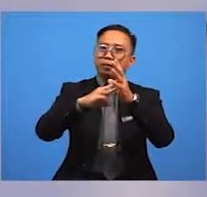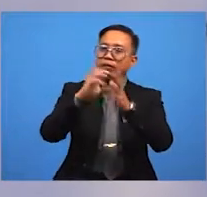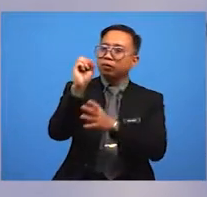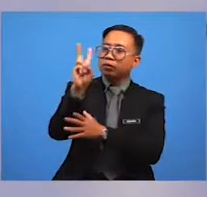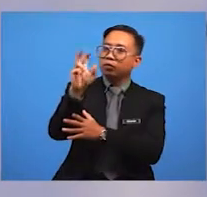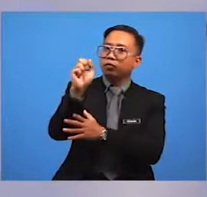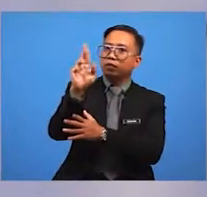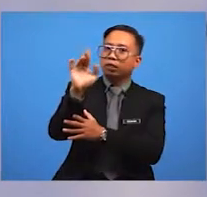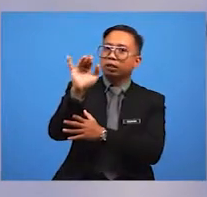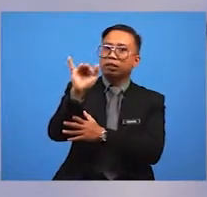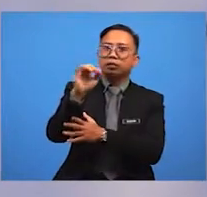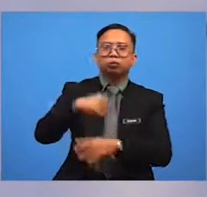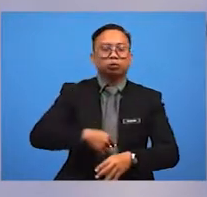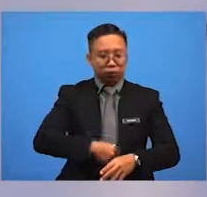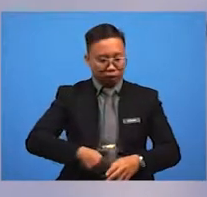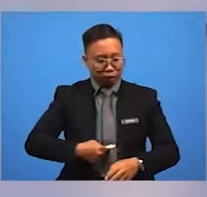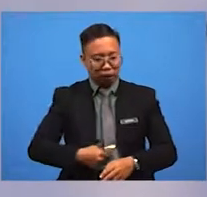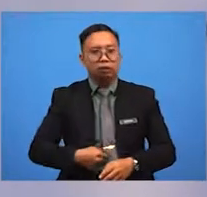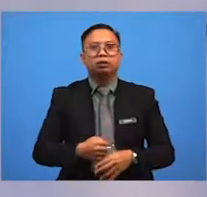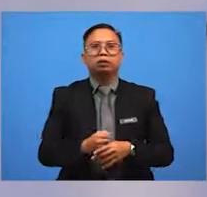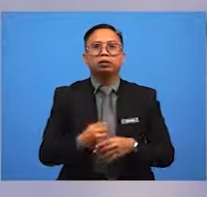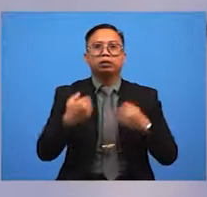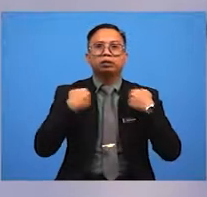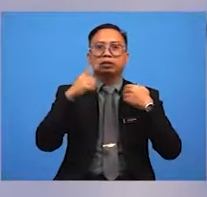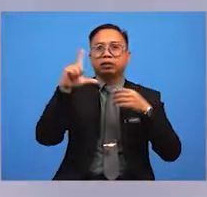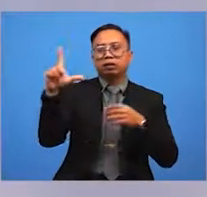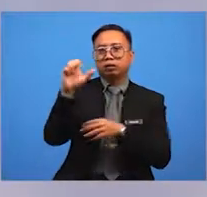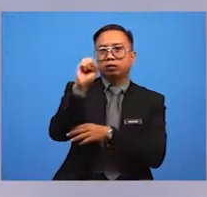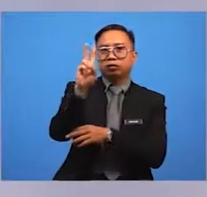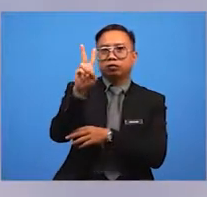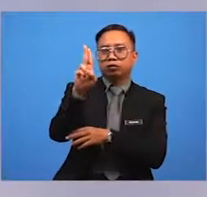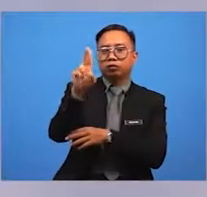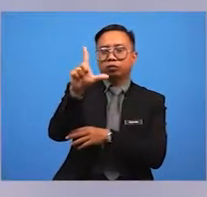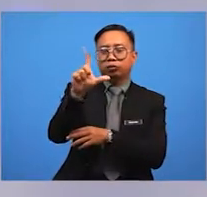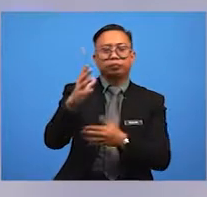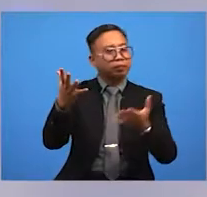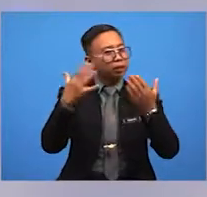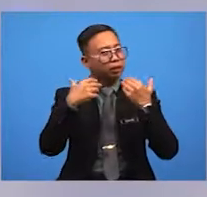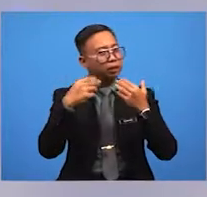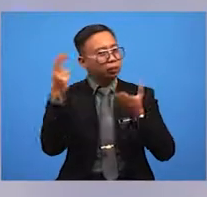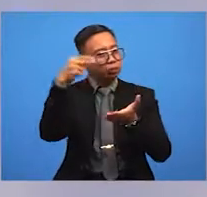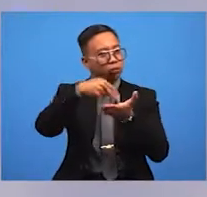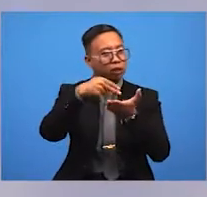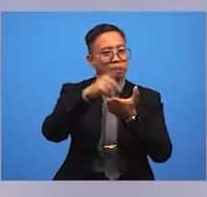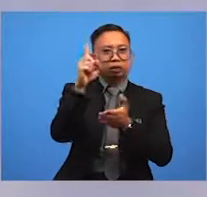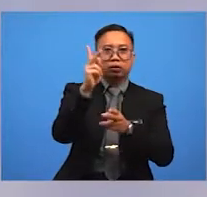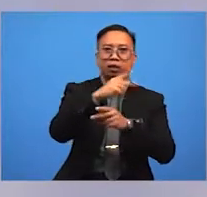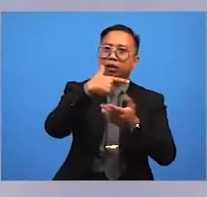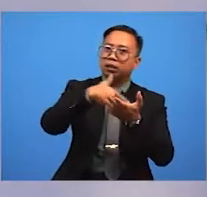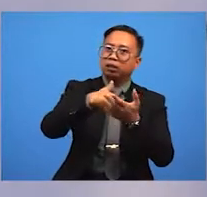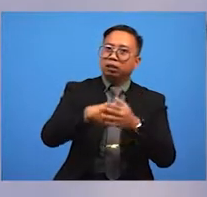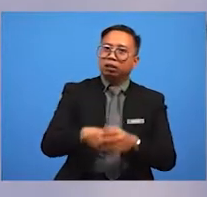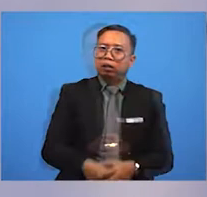ovary. Pusat kita adalah ovule. Mari cikgu mengulang sekali lagi.